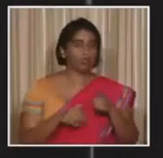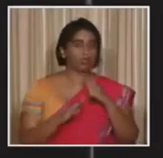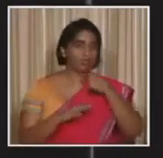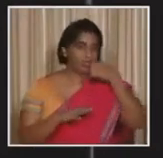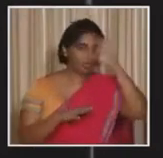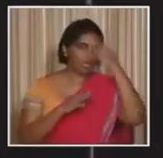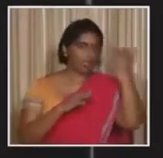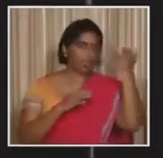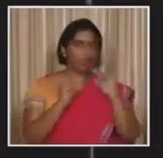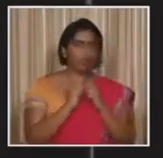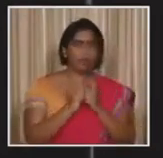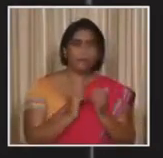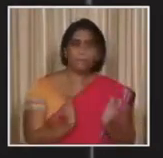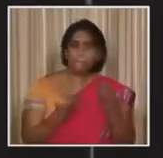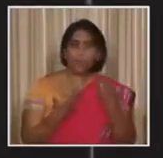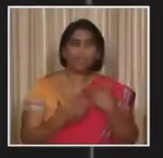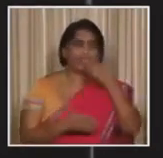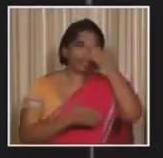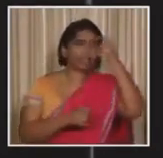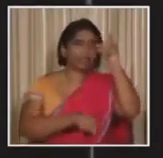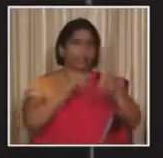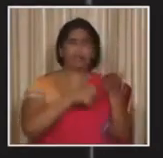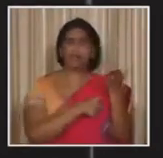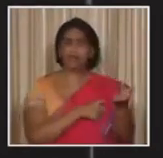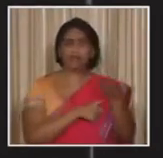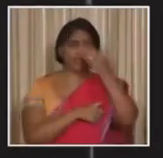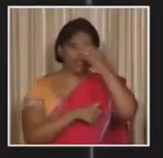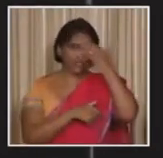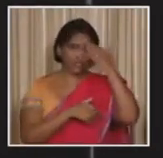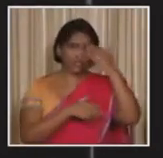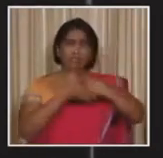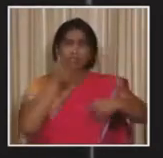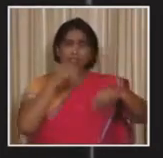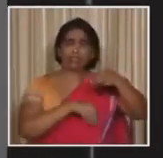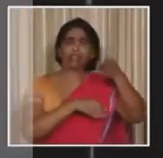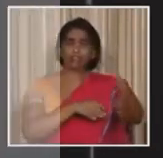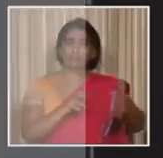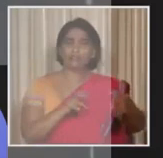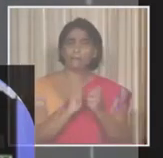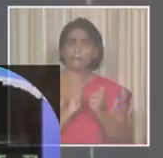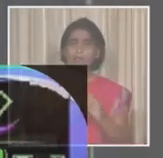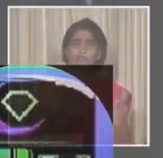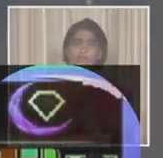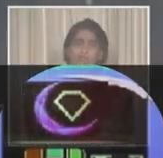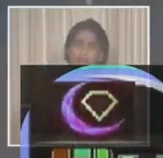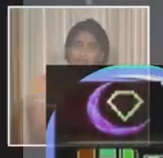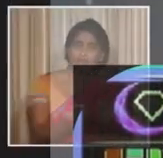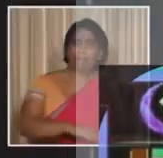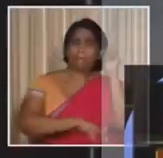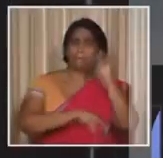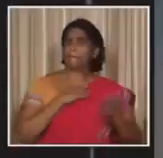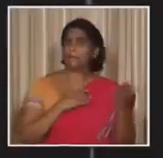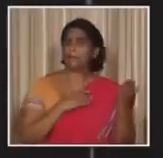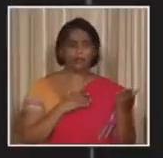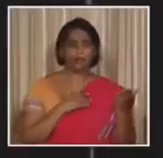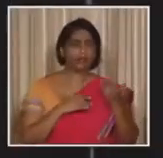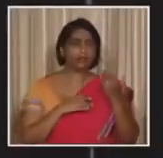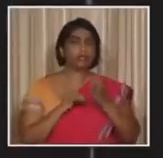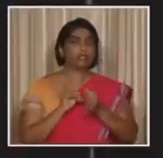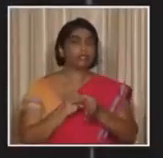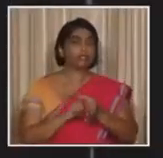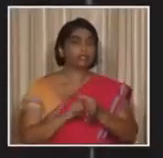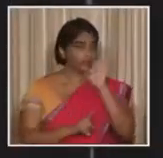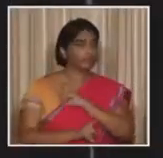ප්‍රශ්නේදී මෙතින් දිහාන්න කැමතියි. අද මේ ජනවර්ගයේ අරුබුදයක් ඇති කරන්නේ මේ දෙමළ දේශපාලකයන්, දෙමළ බෙදුම්වාදී දේශපාලකයන් තමයි